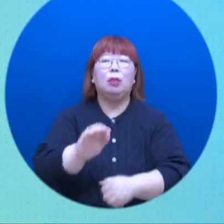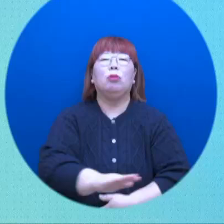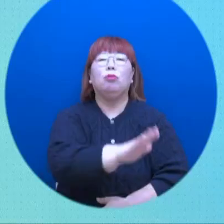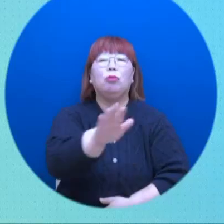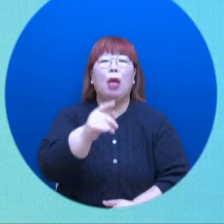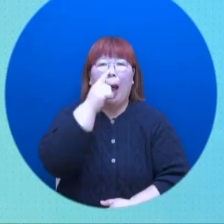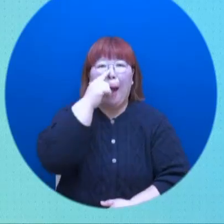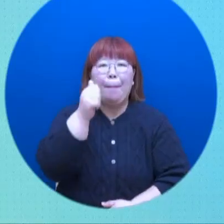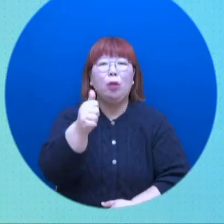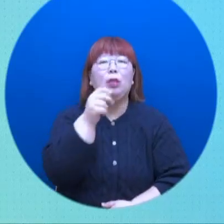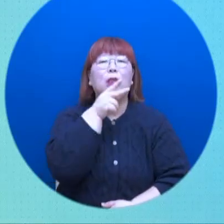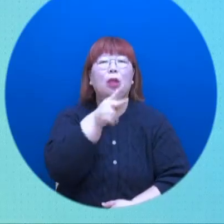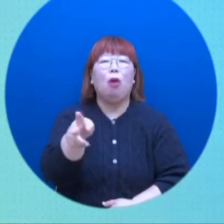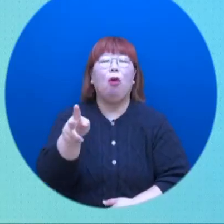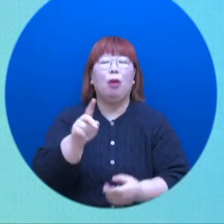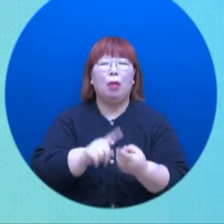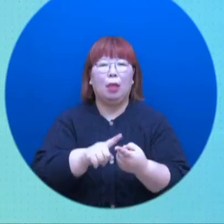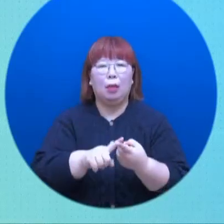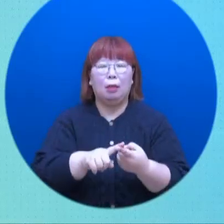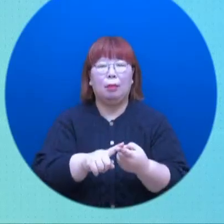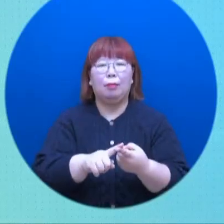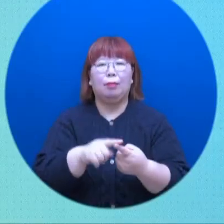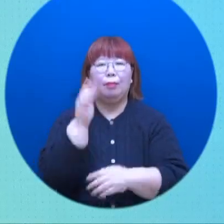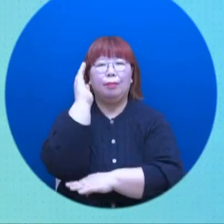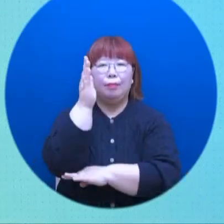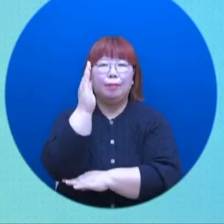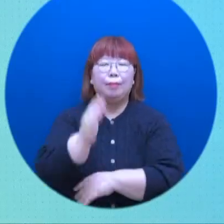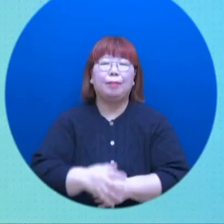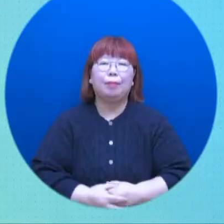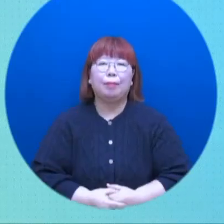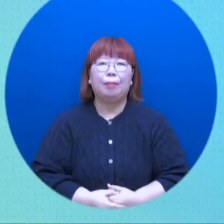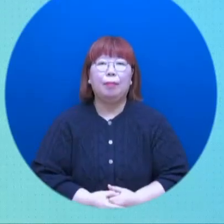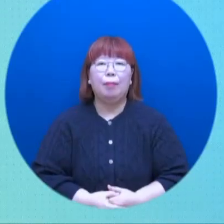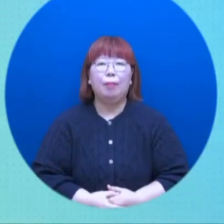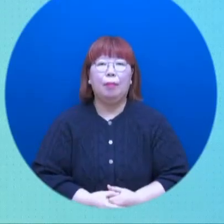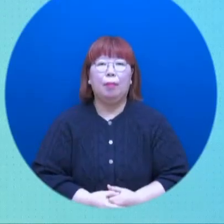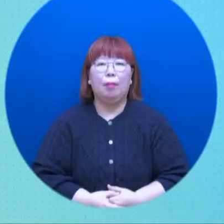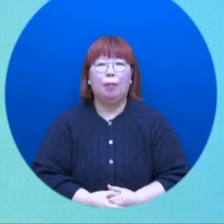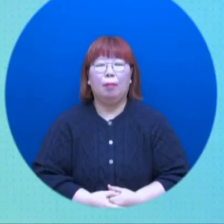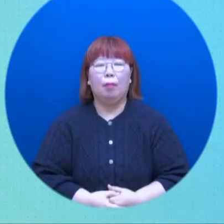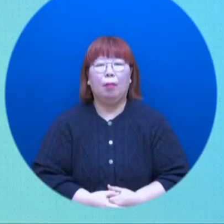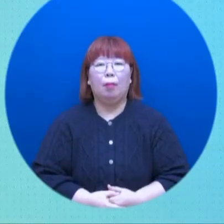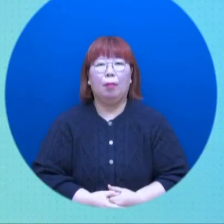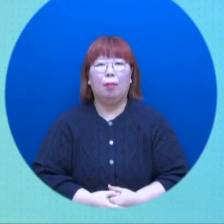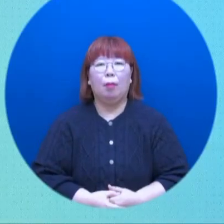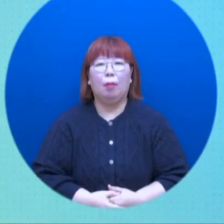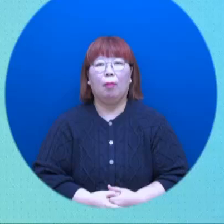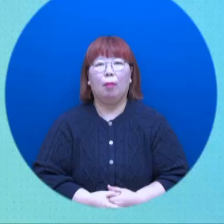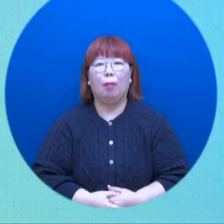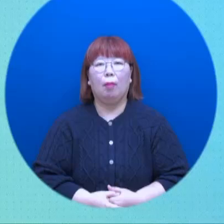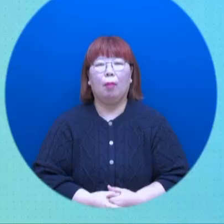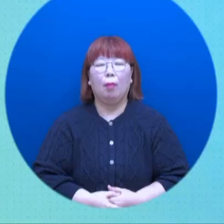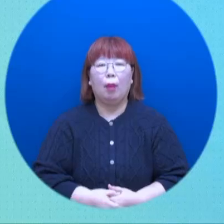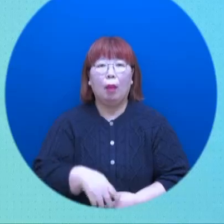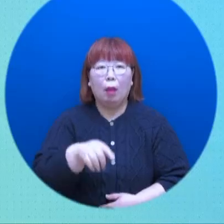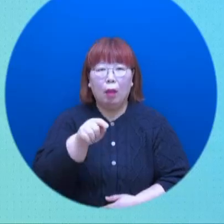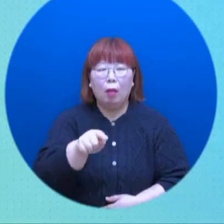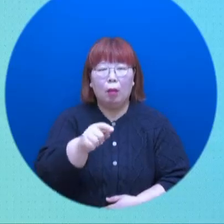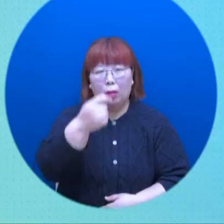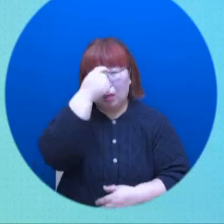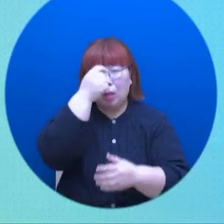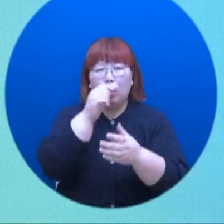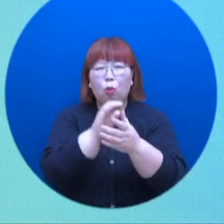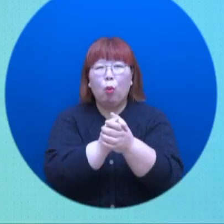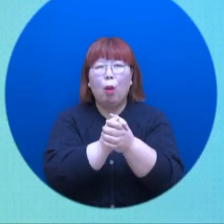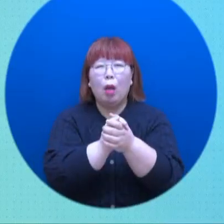부분을 가지고 말씀을 나누겠습니다. 이 부분은 우리가 기도하는 대상이